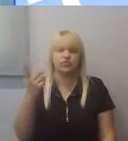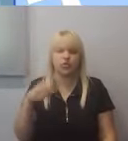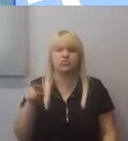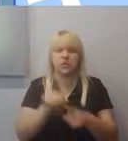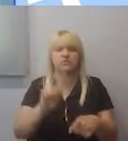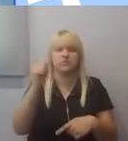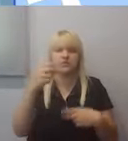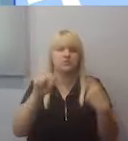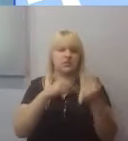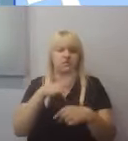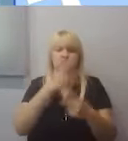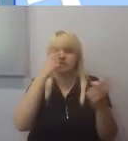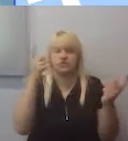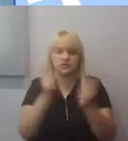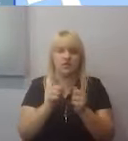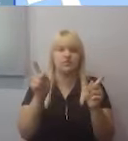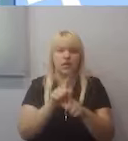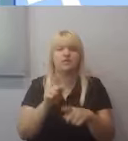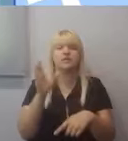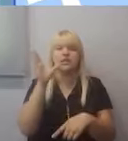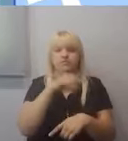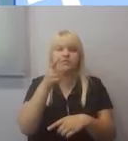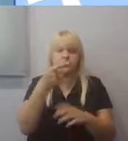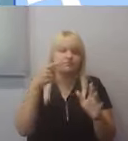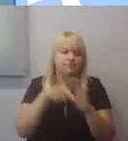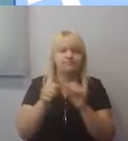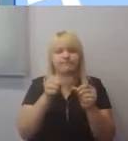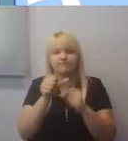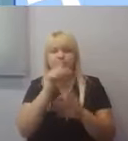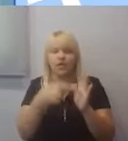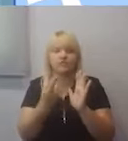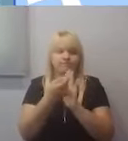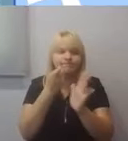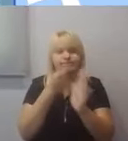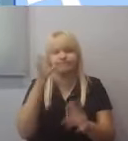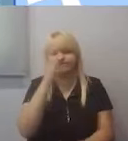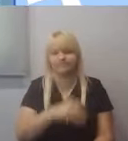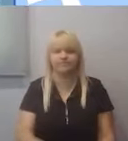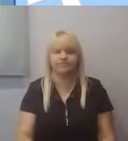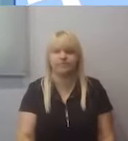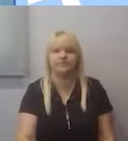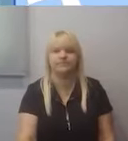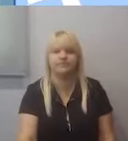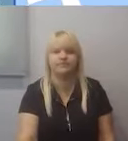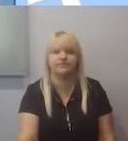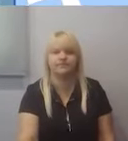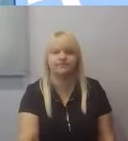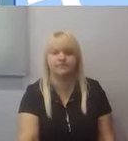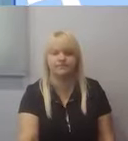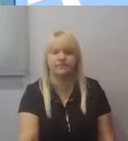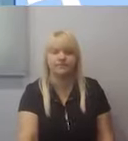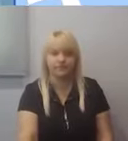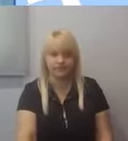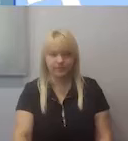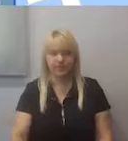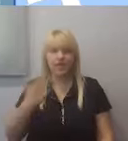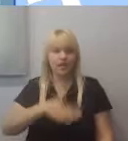noteikti varēsiet gintu bombardēt ar padziļinātiem jautājumiem pēc lekcijas jā labvakar tas